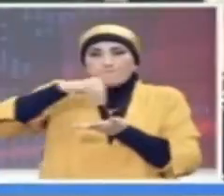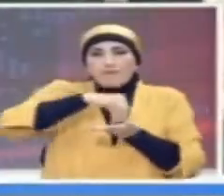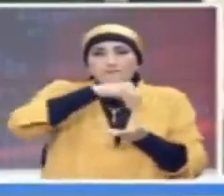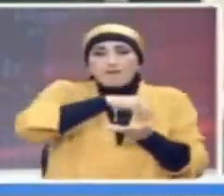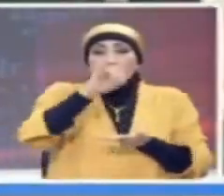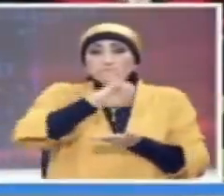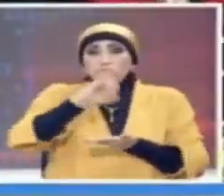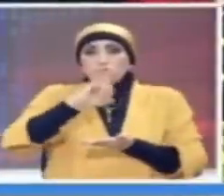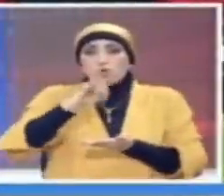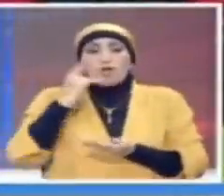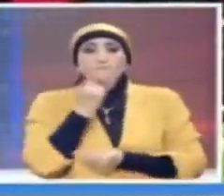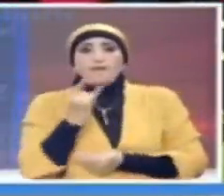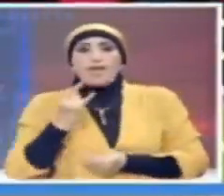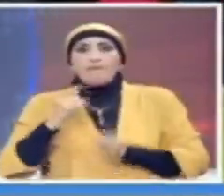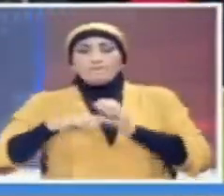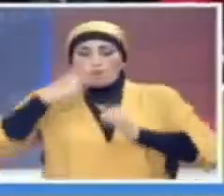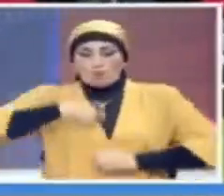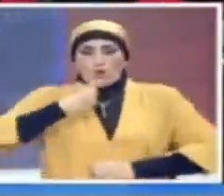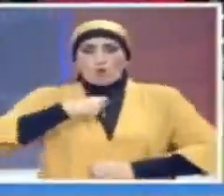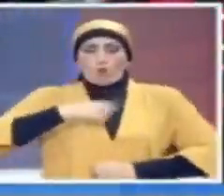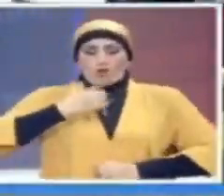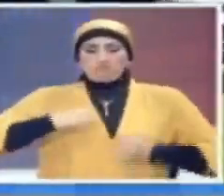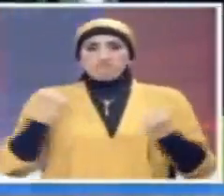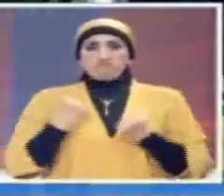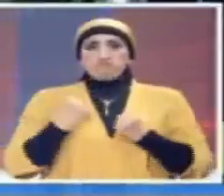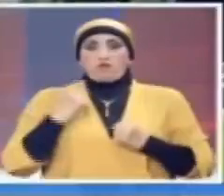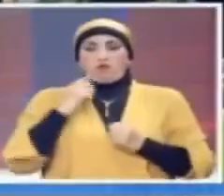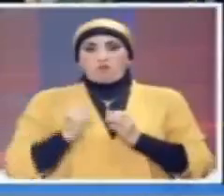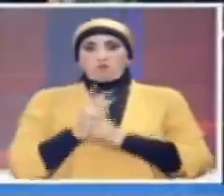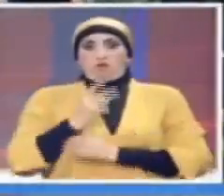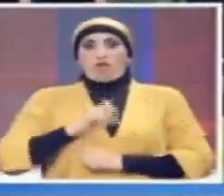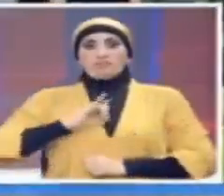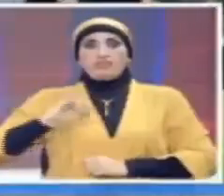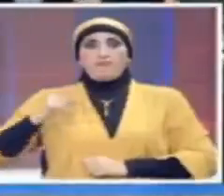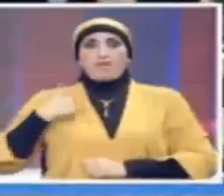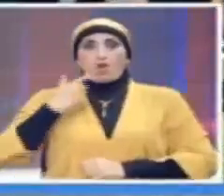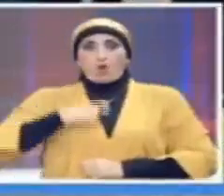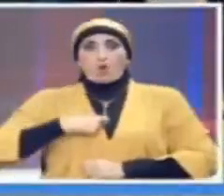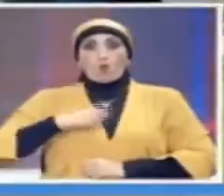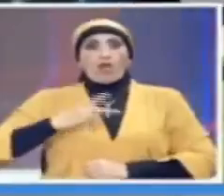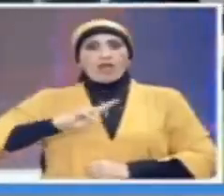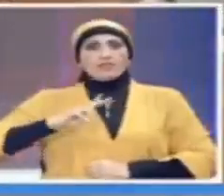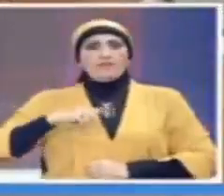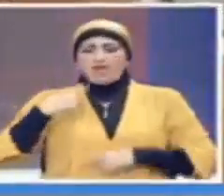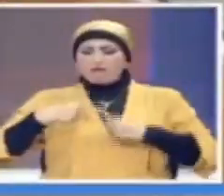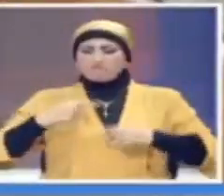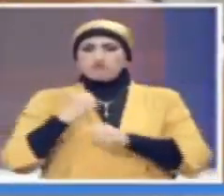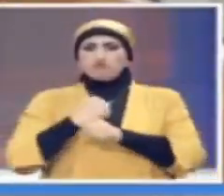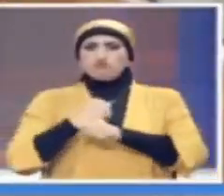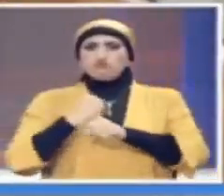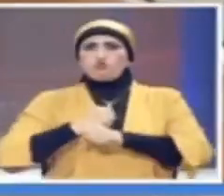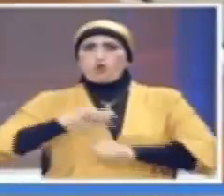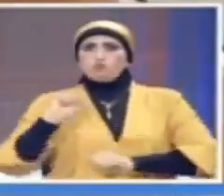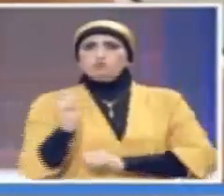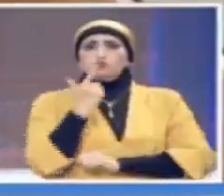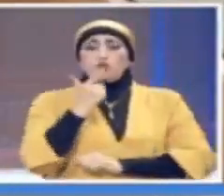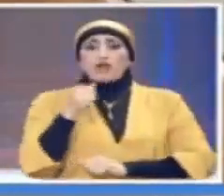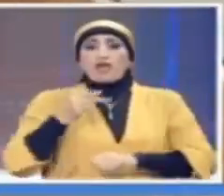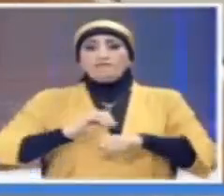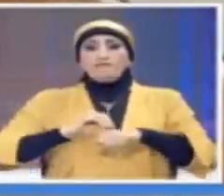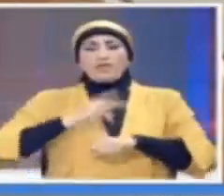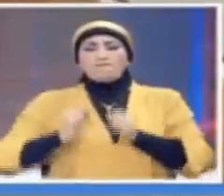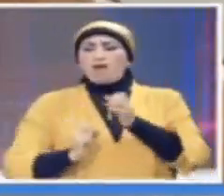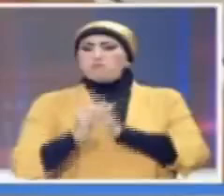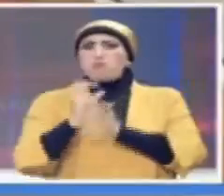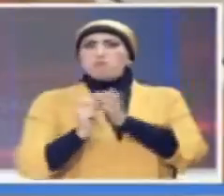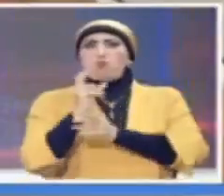وتدعيمها بعناصر مدربة ورفع مستوى جاهزيتها بما يمكنها من أداء دورها في التعامل السريع مع أي